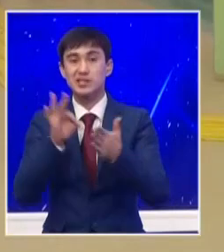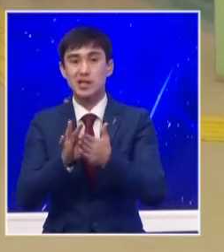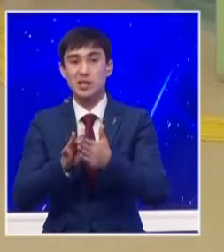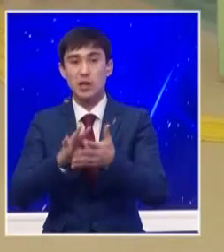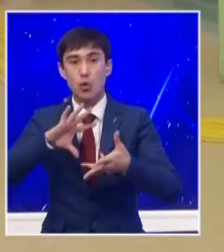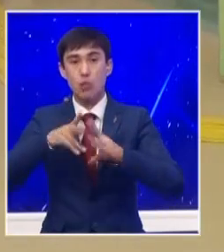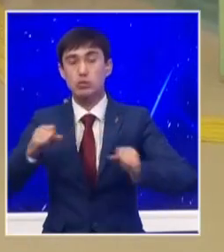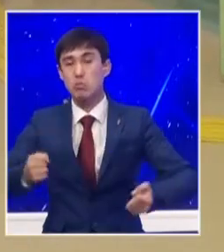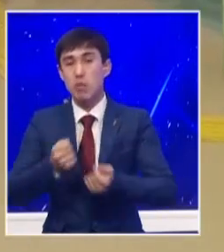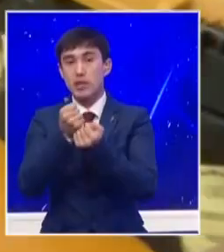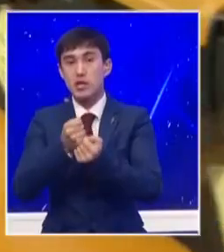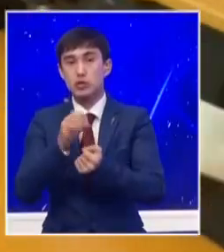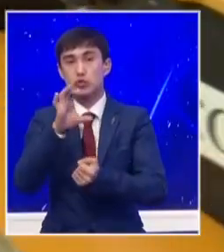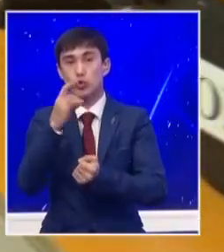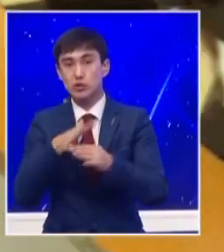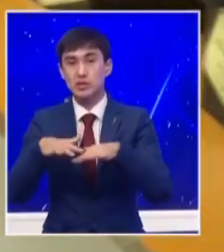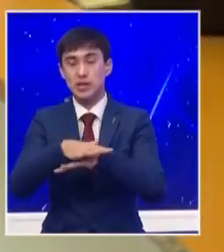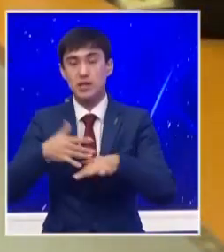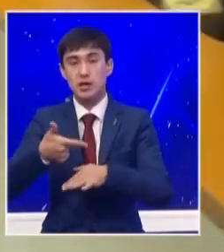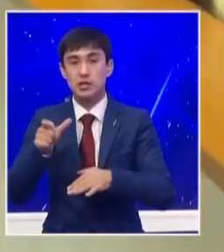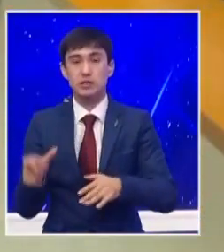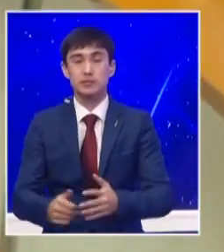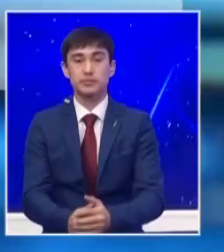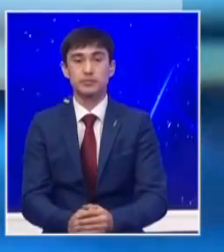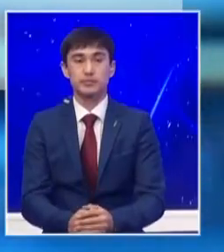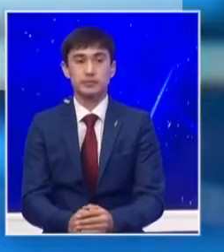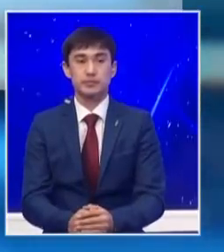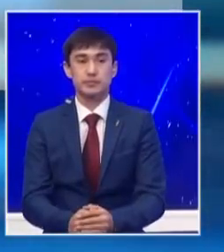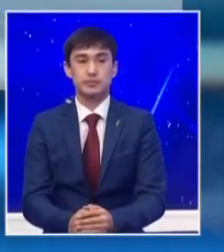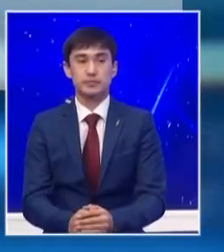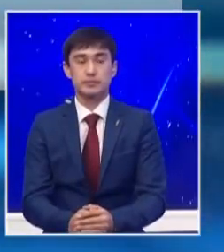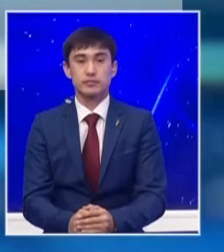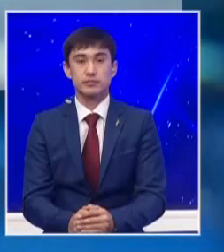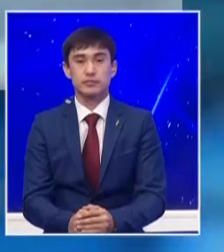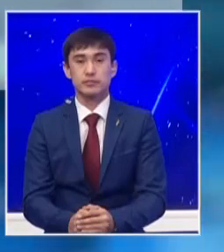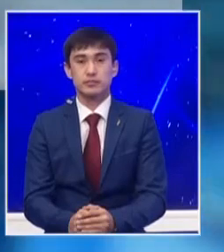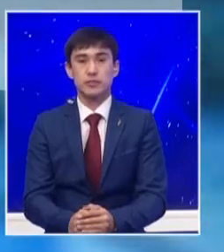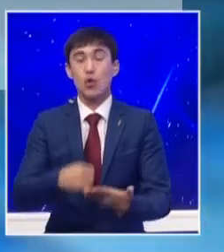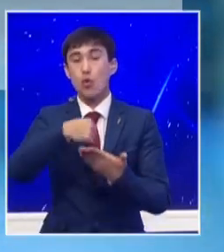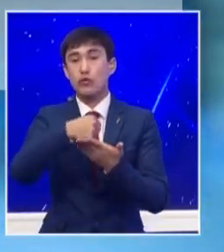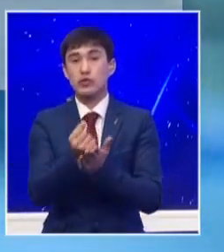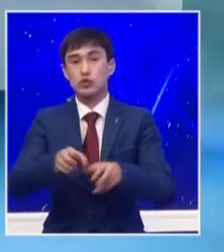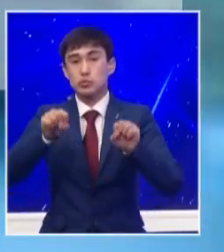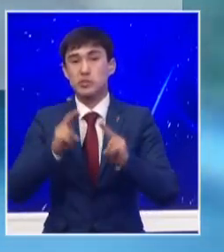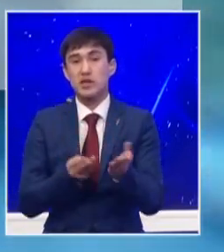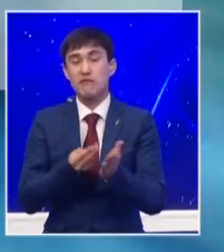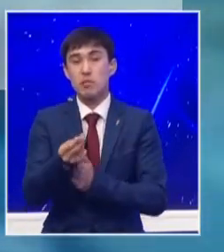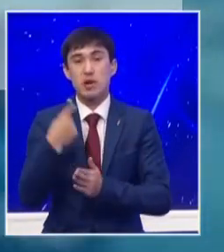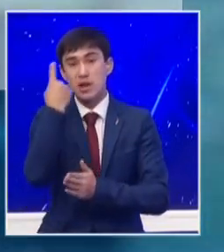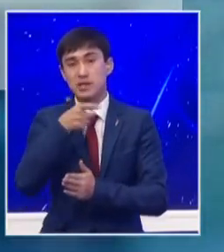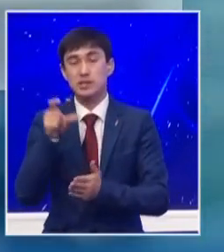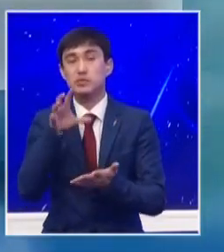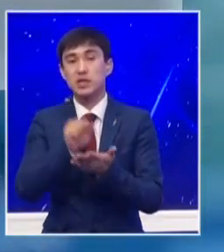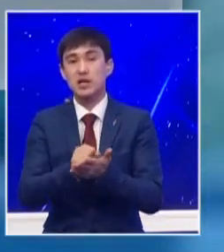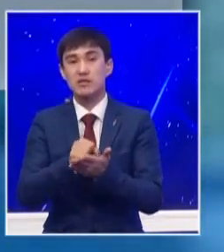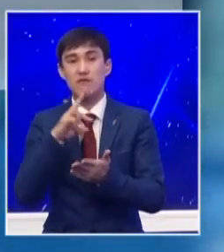комплексную поддержку уязвимых категорий граждан утверждена специальная выплата лицам занятым